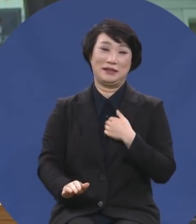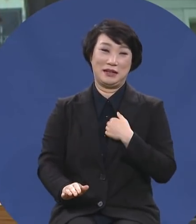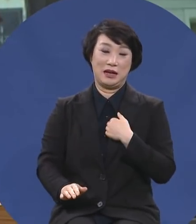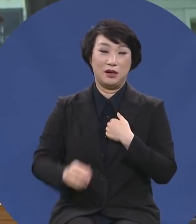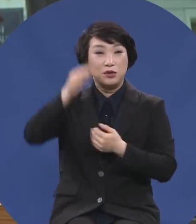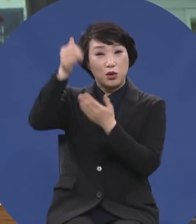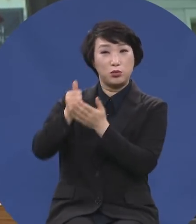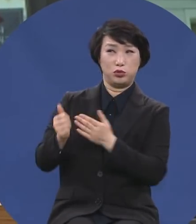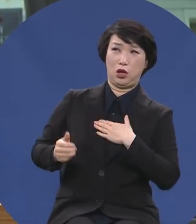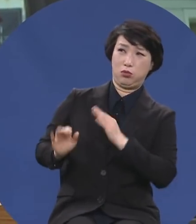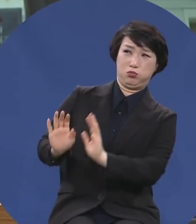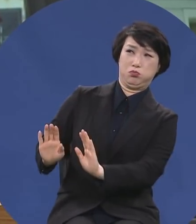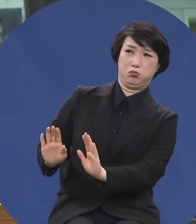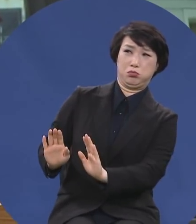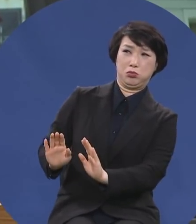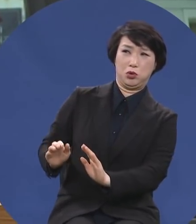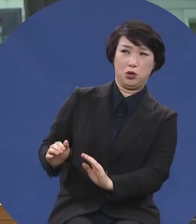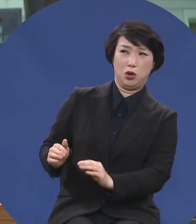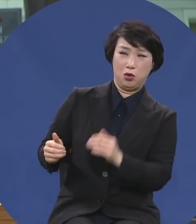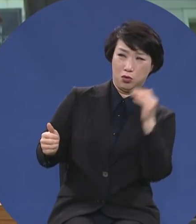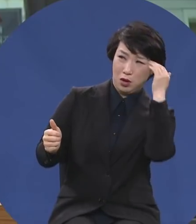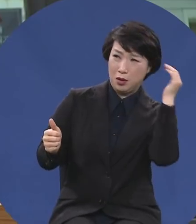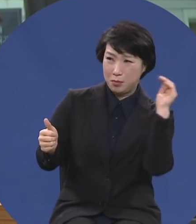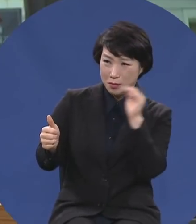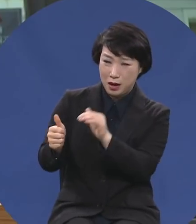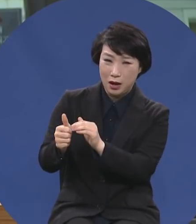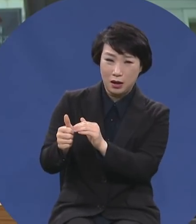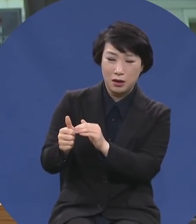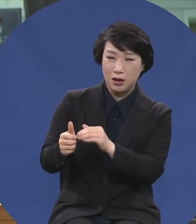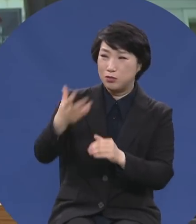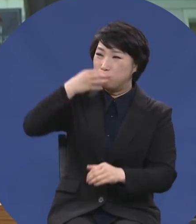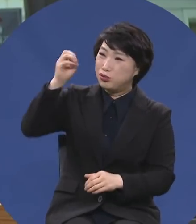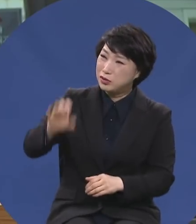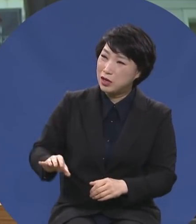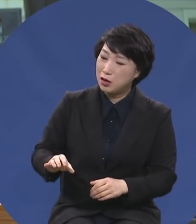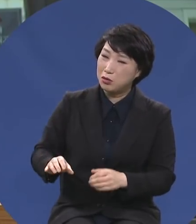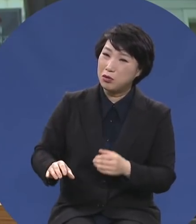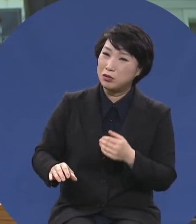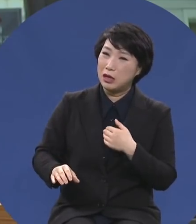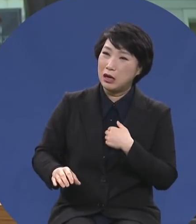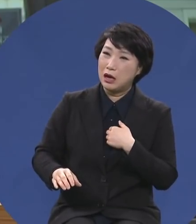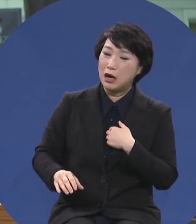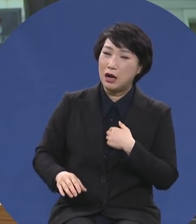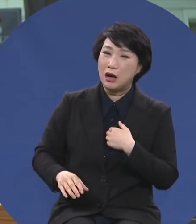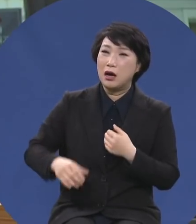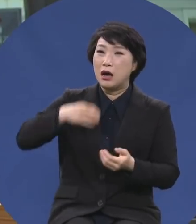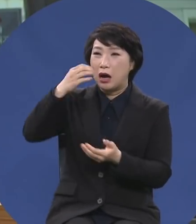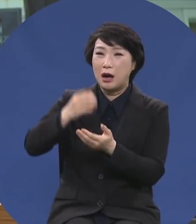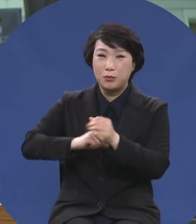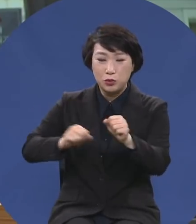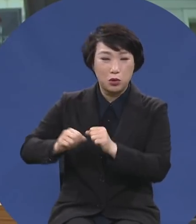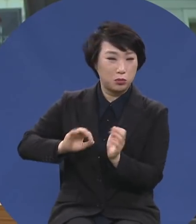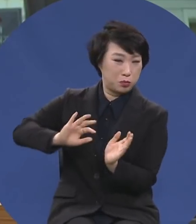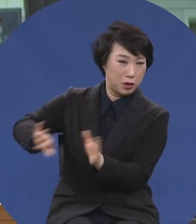성령을 거역하고 해방하고 무시하고 감동을